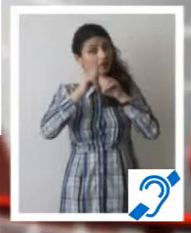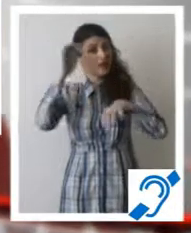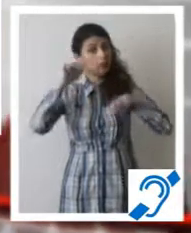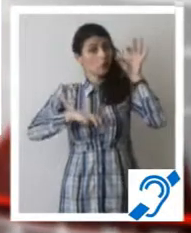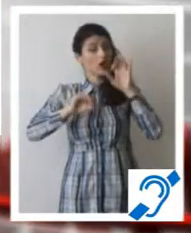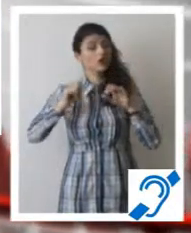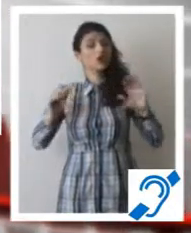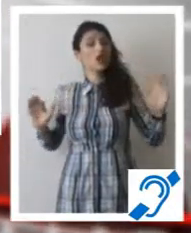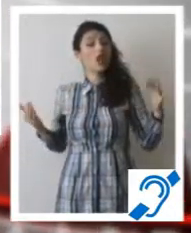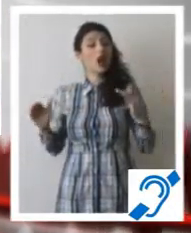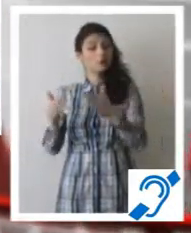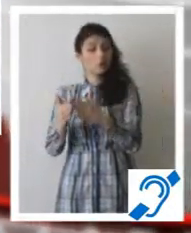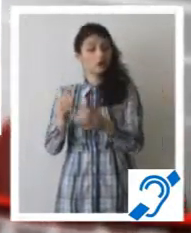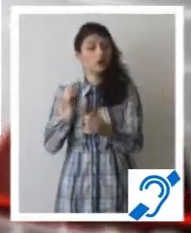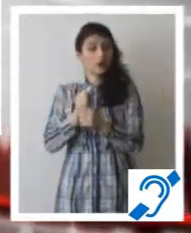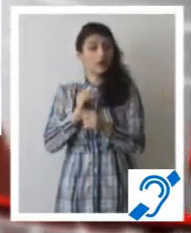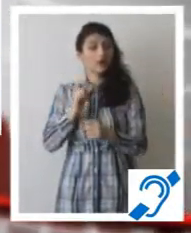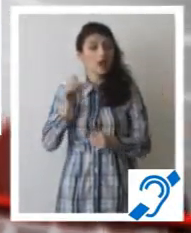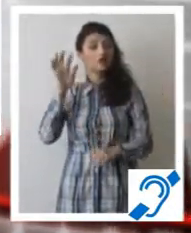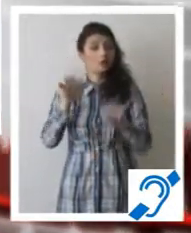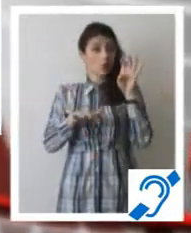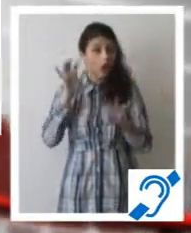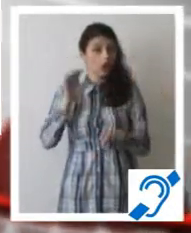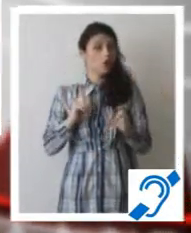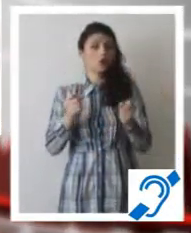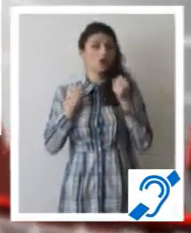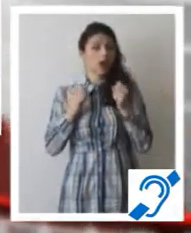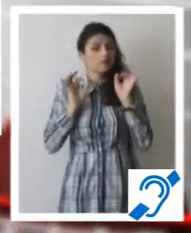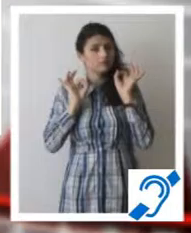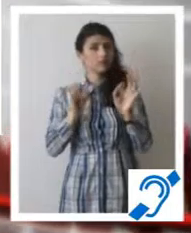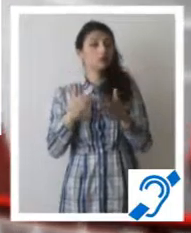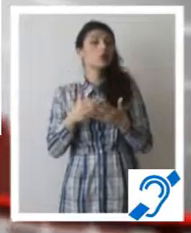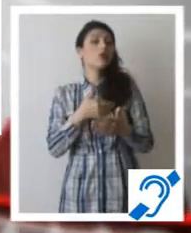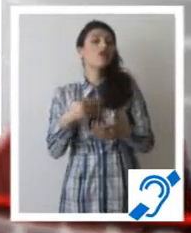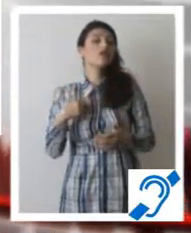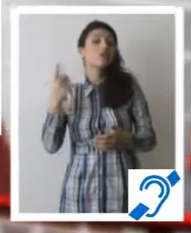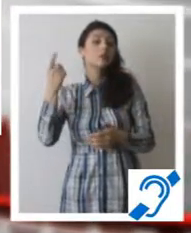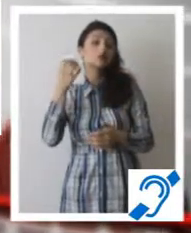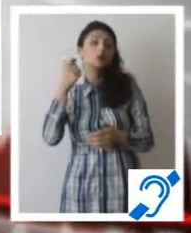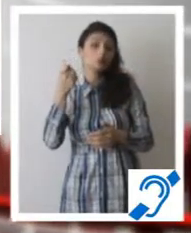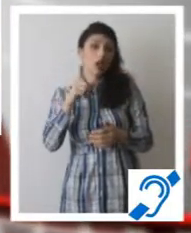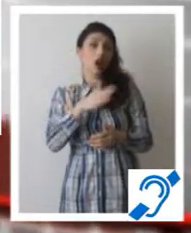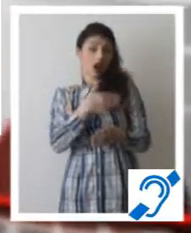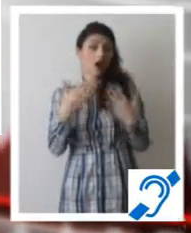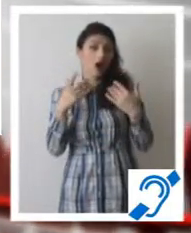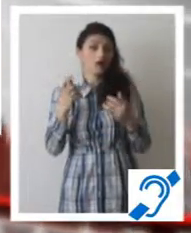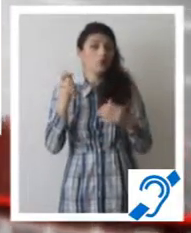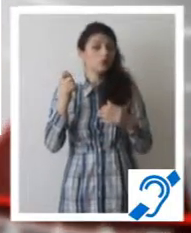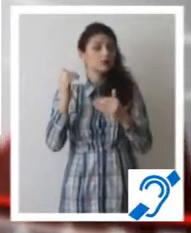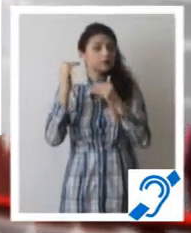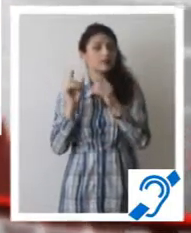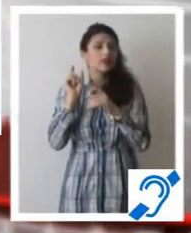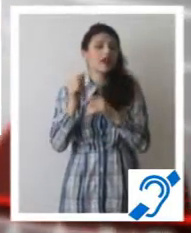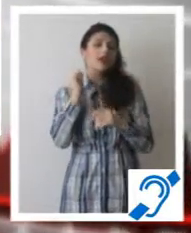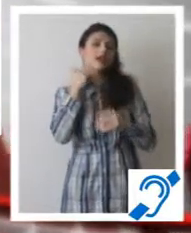asemenea, precipitațiile vor fi predominant sub formă de ploaie datorită faptului că și acolo valorile termice vor fi destul de ridicate pentru perioada în care ne